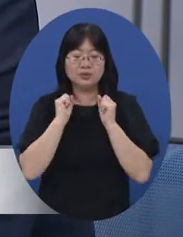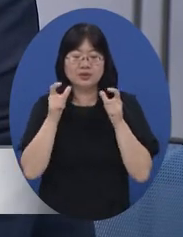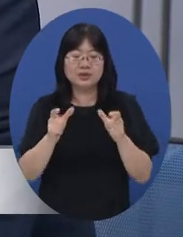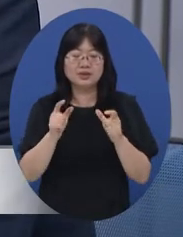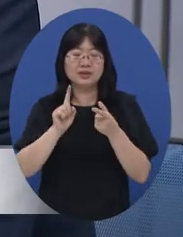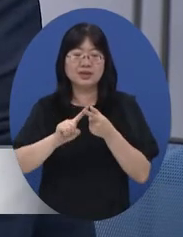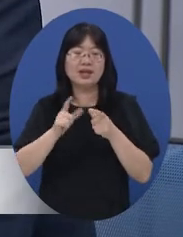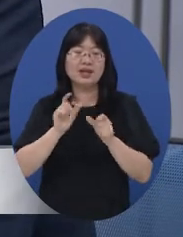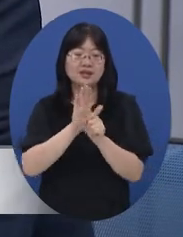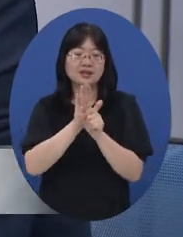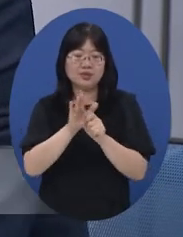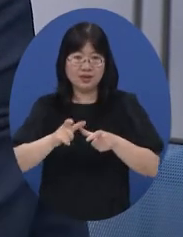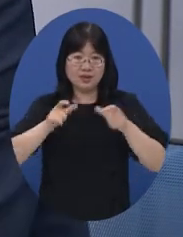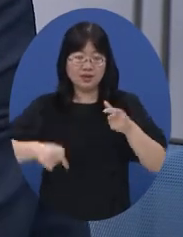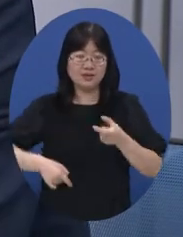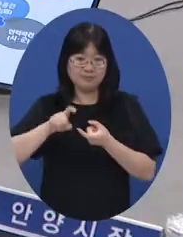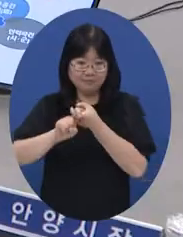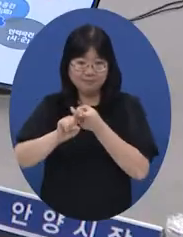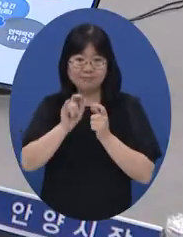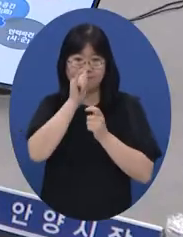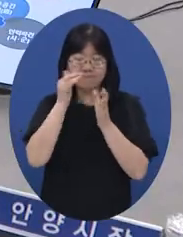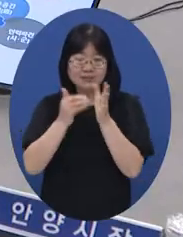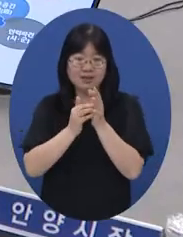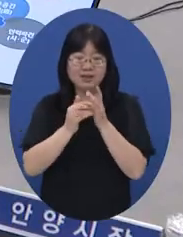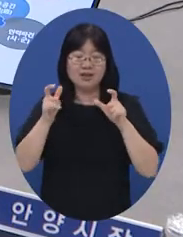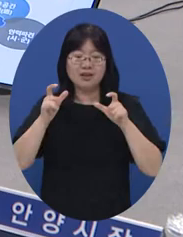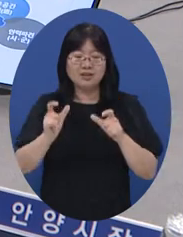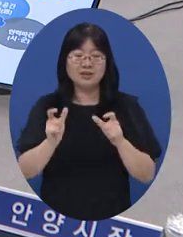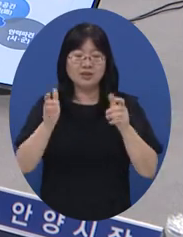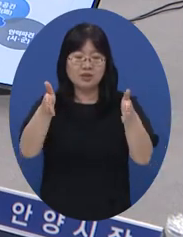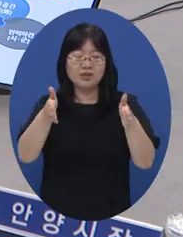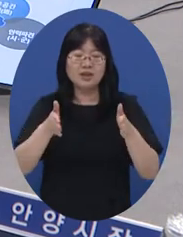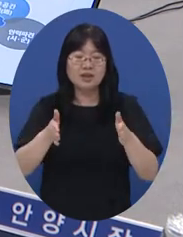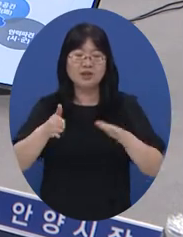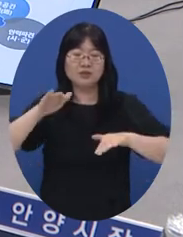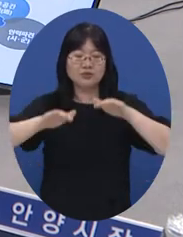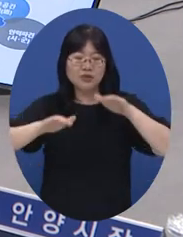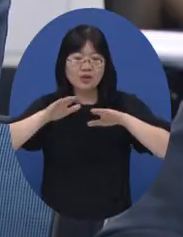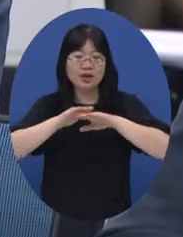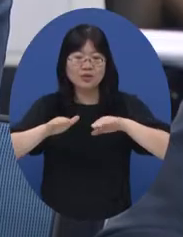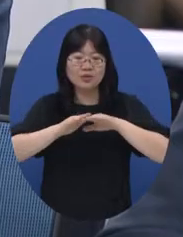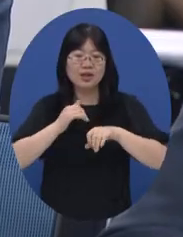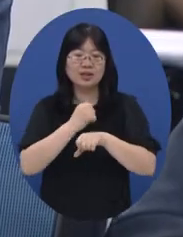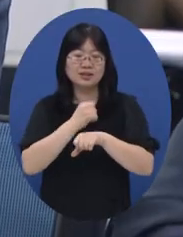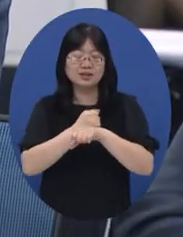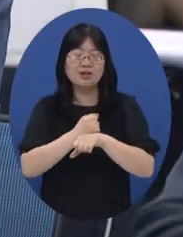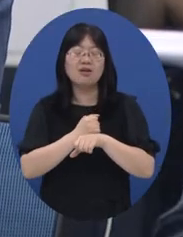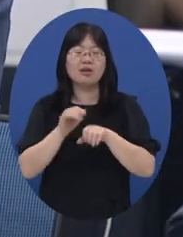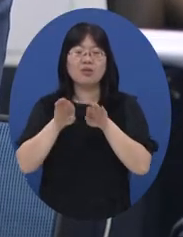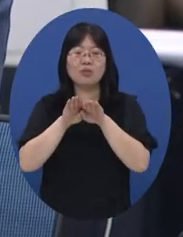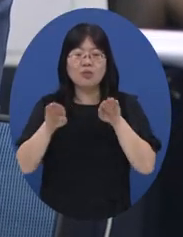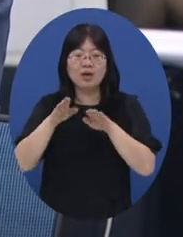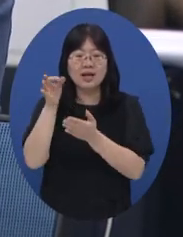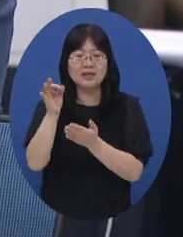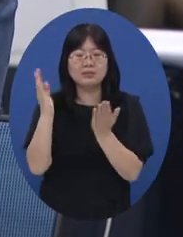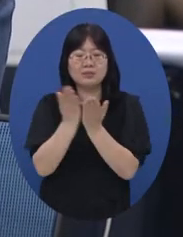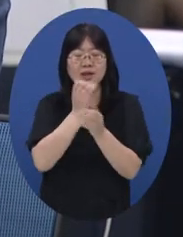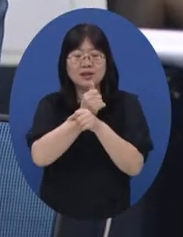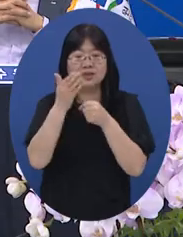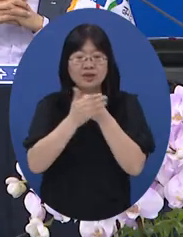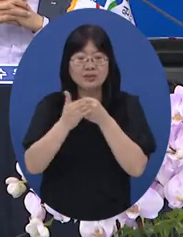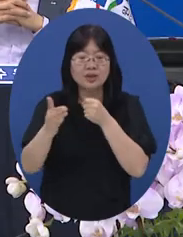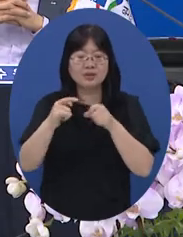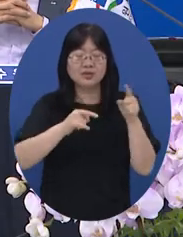지원 확대 지도 밝혔습니다 지역간 불균형을 해소하는 것이 공중에다 체 부합한다 며 이들 지역을 정책적